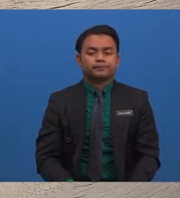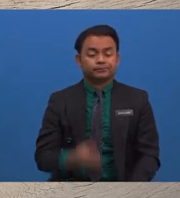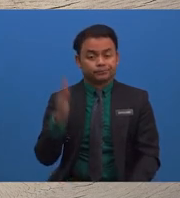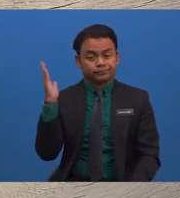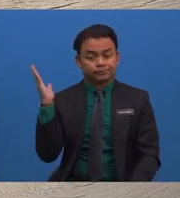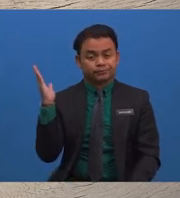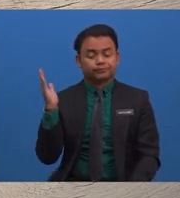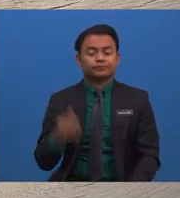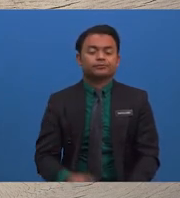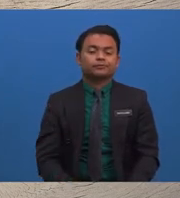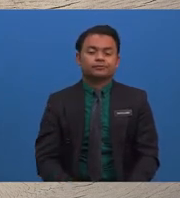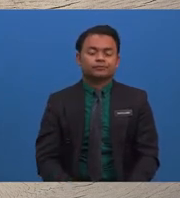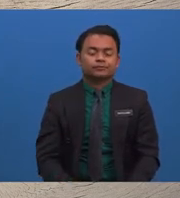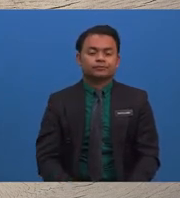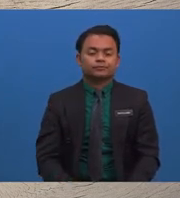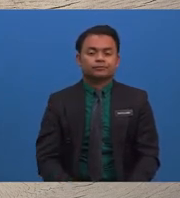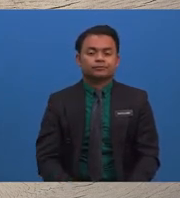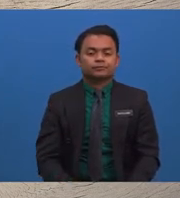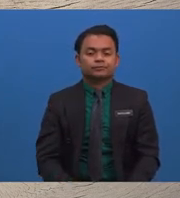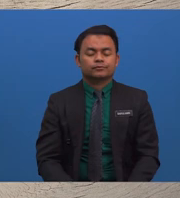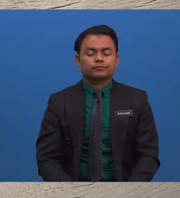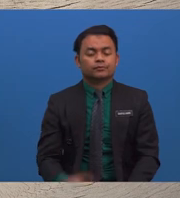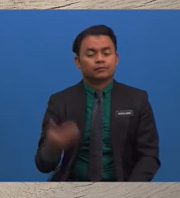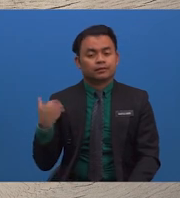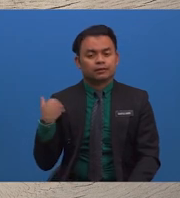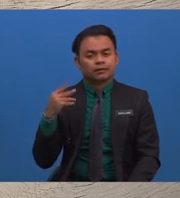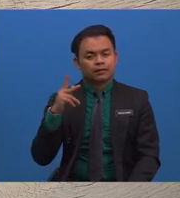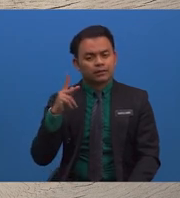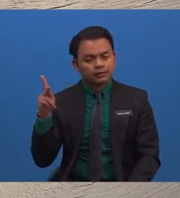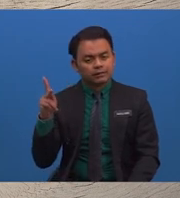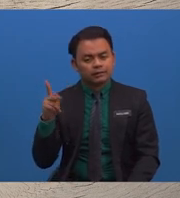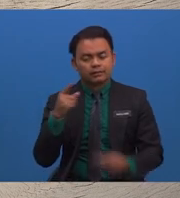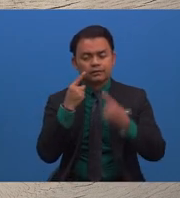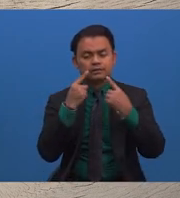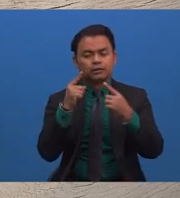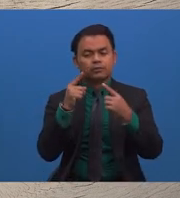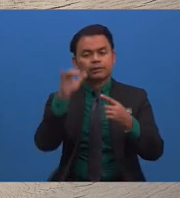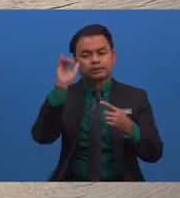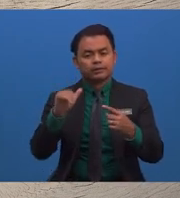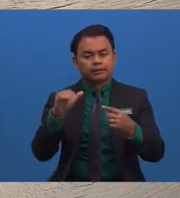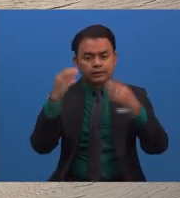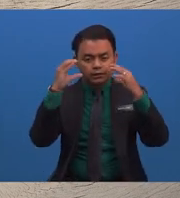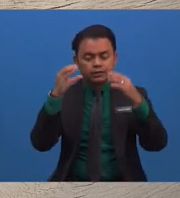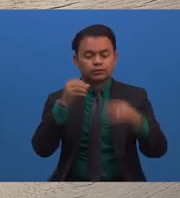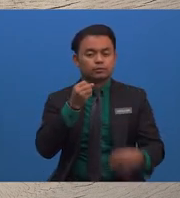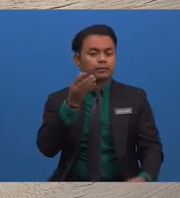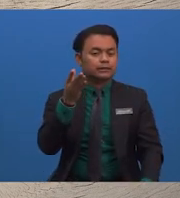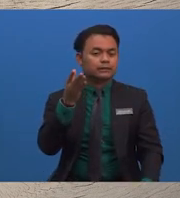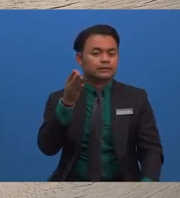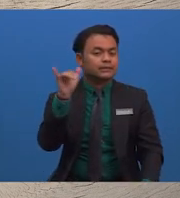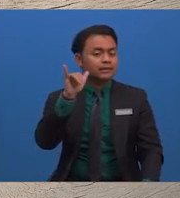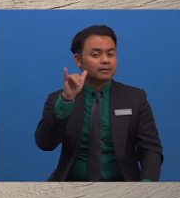menangis. Adakah jawapan yang cikgu berikan dalam paparan sama dengan jawapan